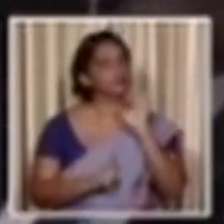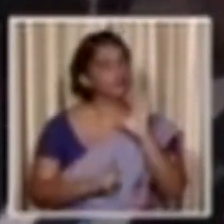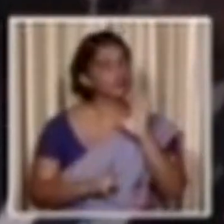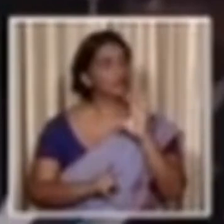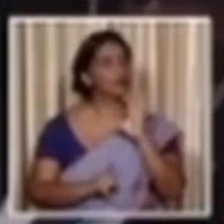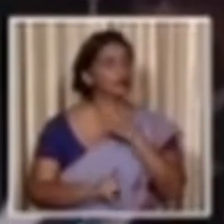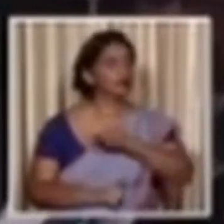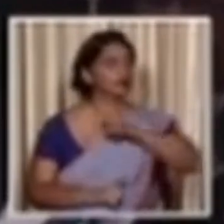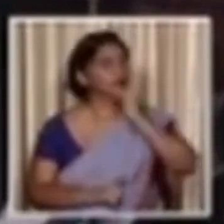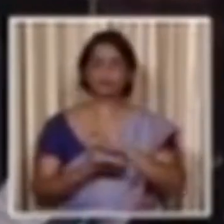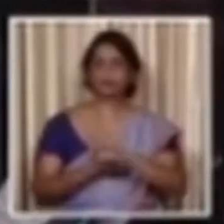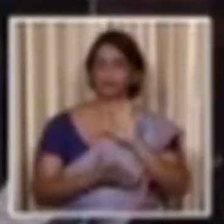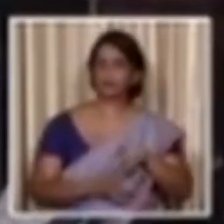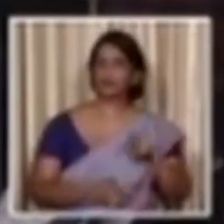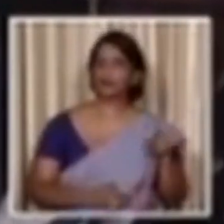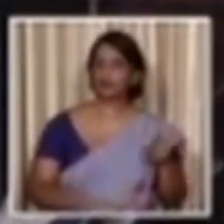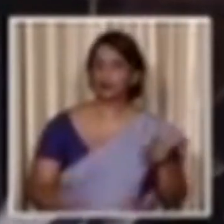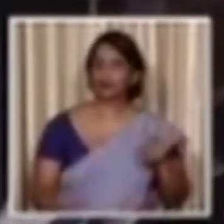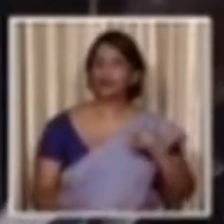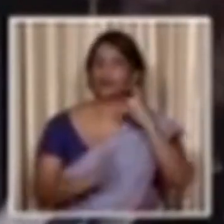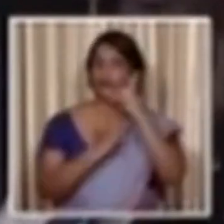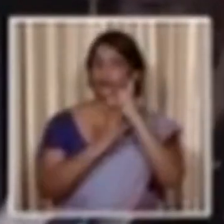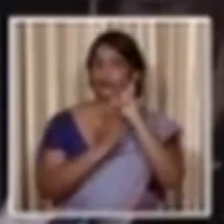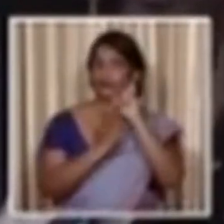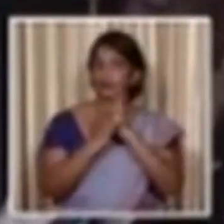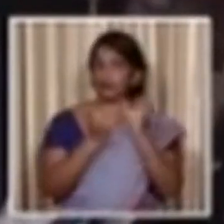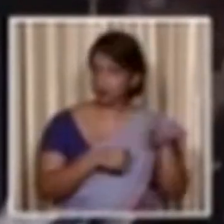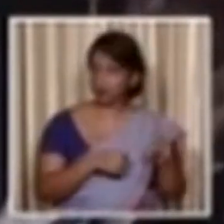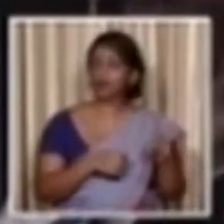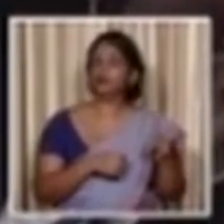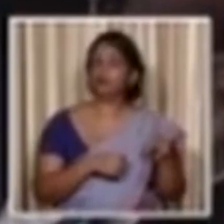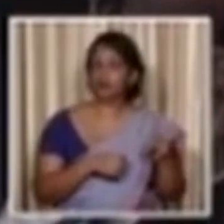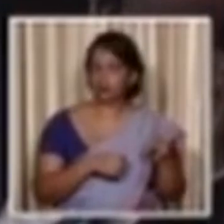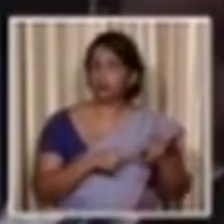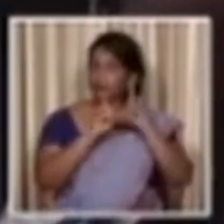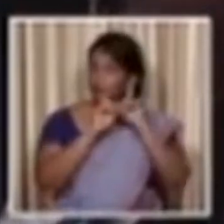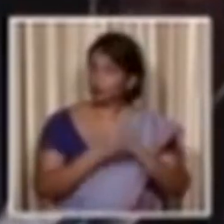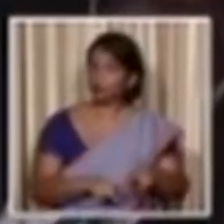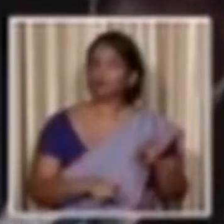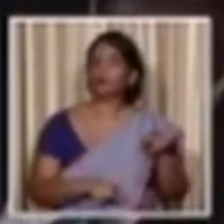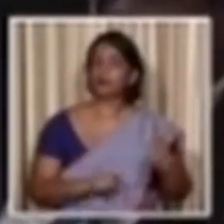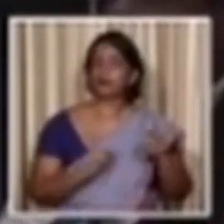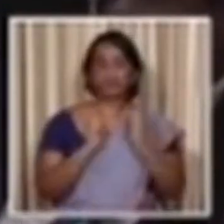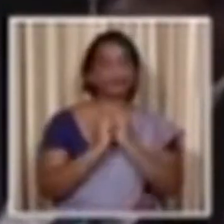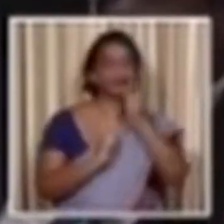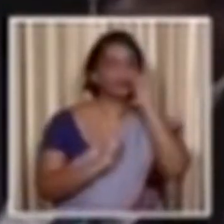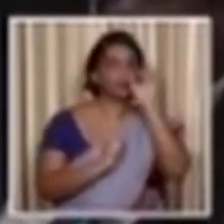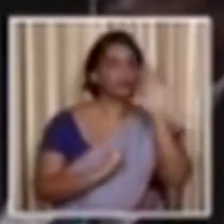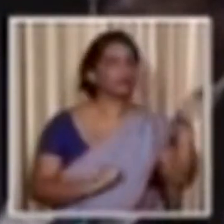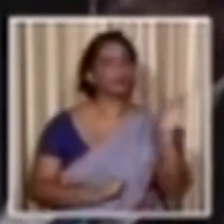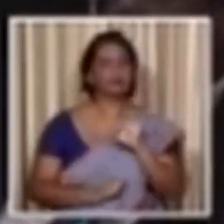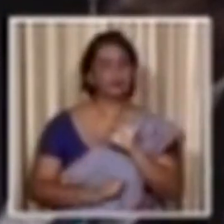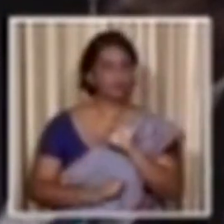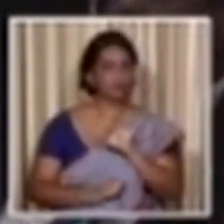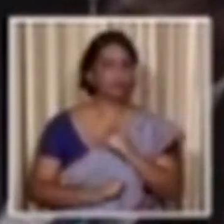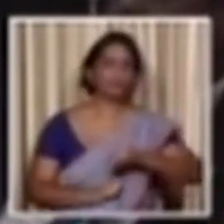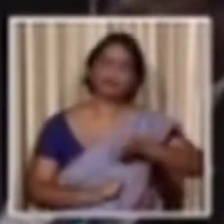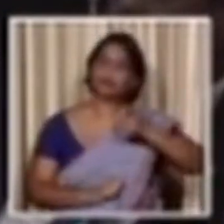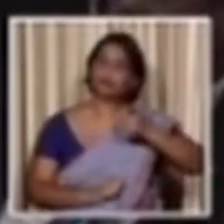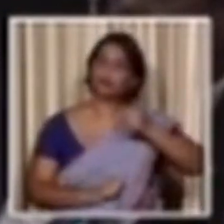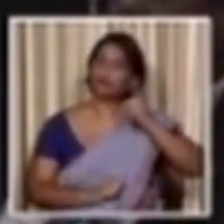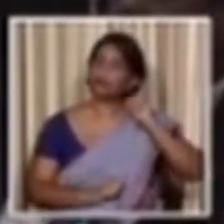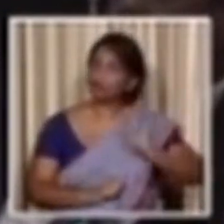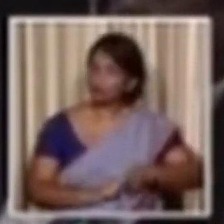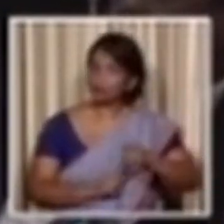ජනාධිපතිවරයාගේ නිර්දේශයක් මත ව්‍යවස්ථාදායක සභාව විසින් එවැනි වැඩබලන පත්කිරීමක් අනුමත